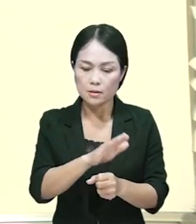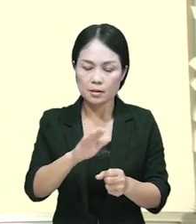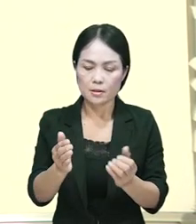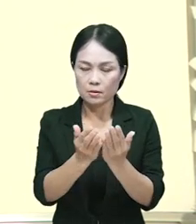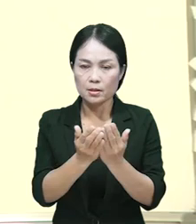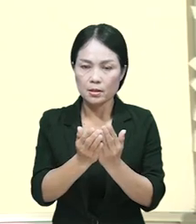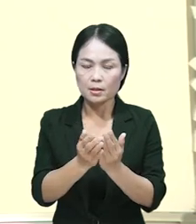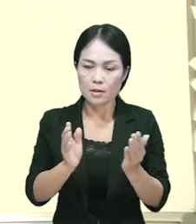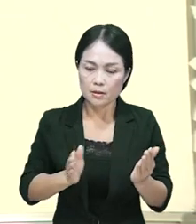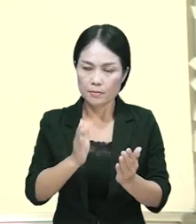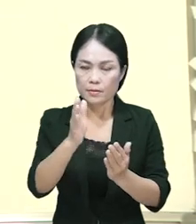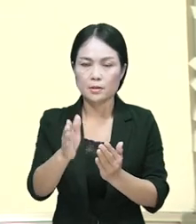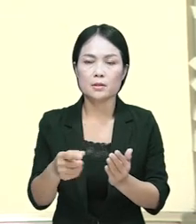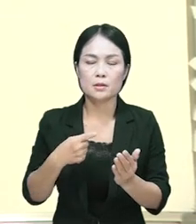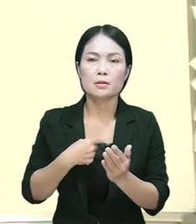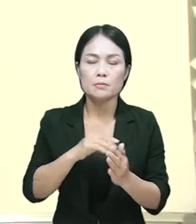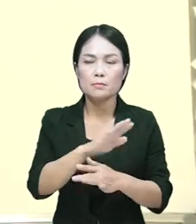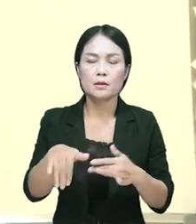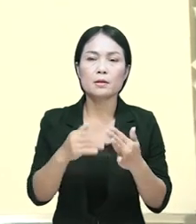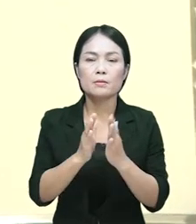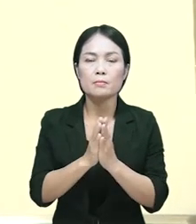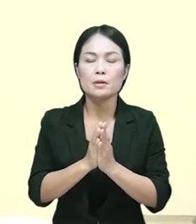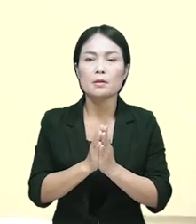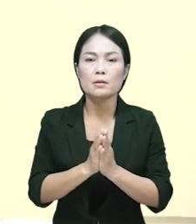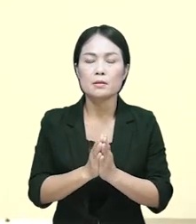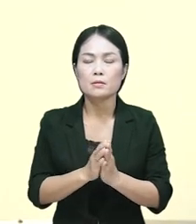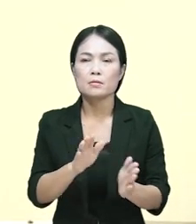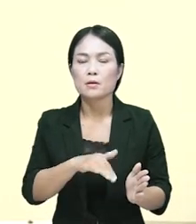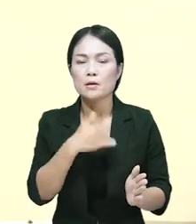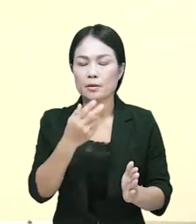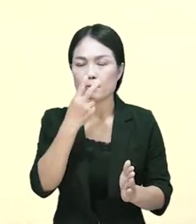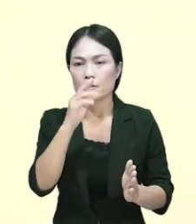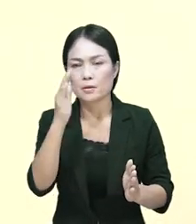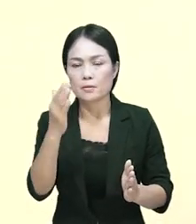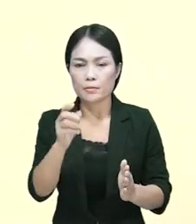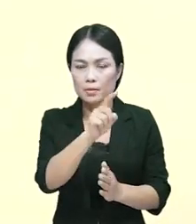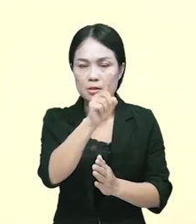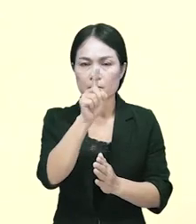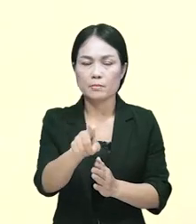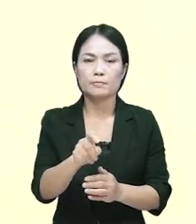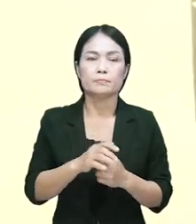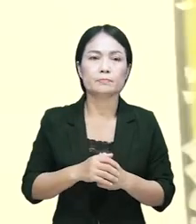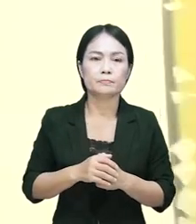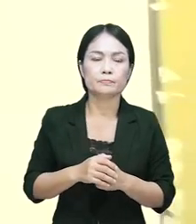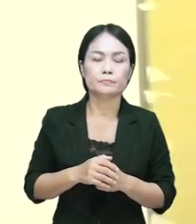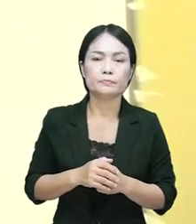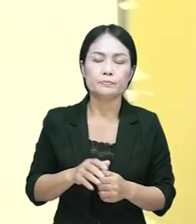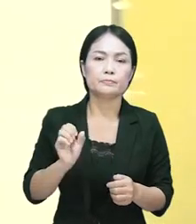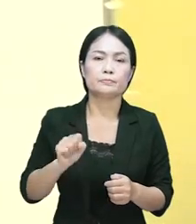លឿនជាងអ្នកគ្រូទៀតណាកូនណាចាអរគុណអញ្ចឹងយើងមកបាយអារម្មណ៍មើលសំណួររបស់យើងវិញកូន